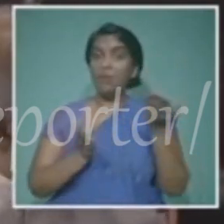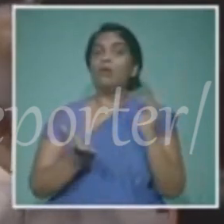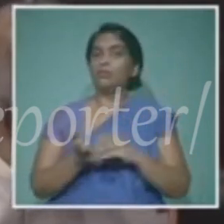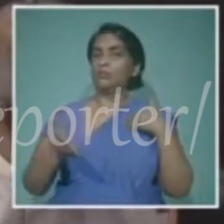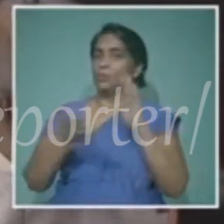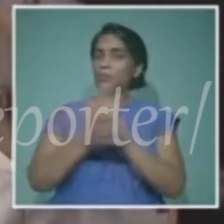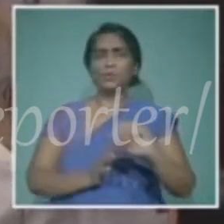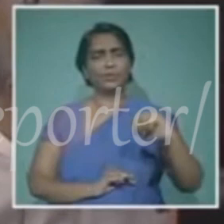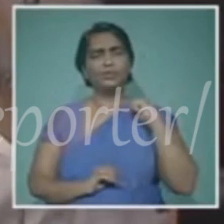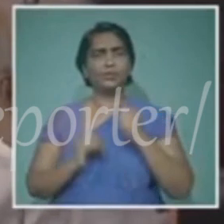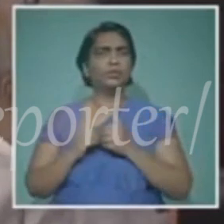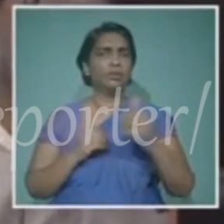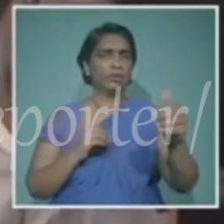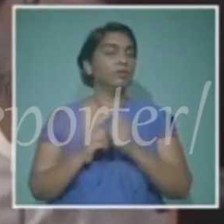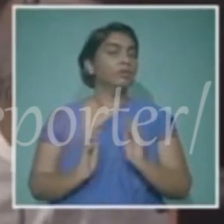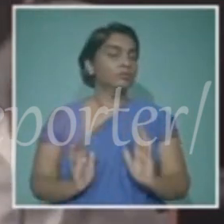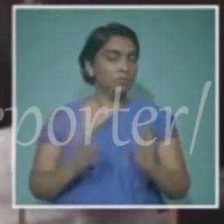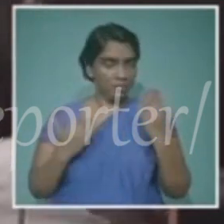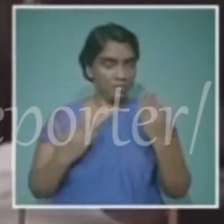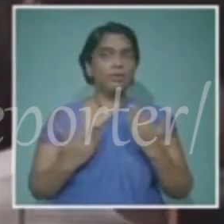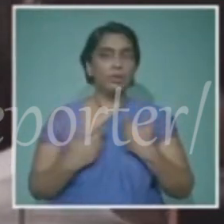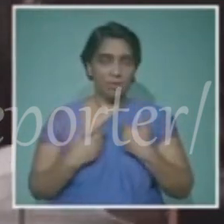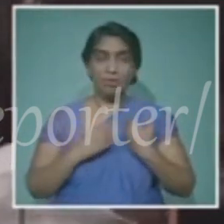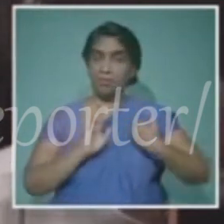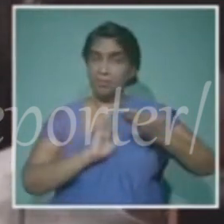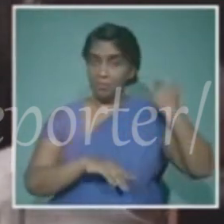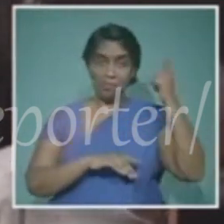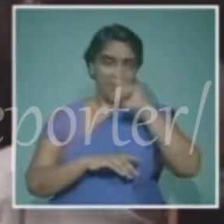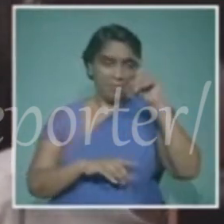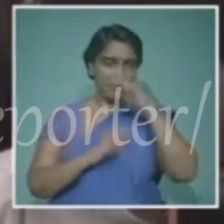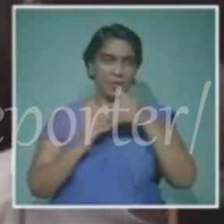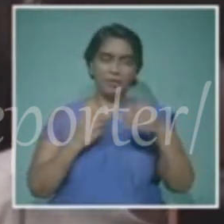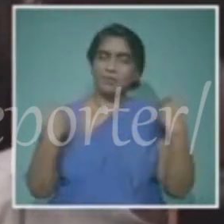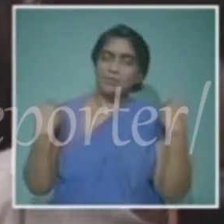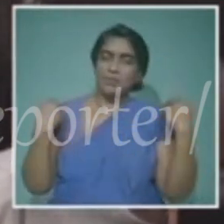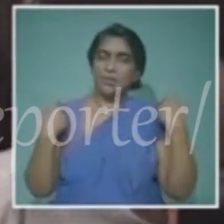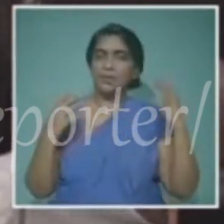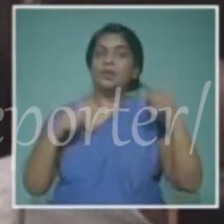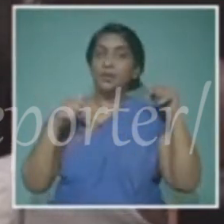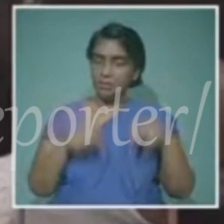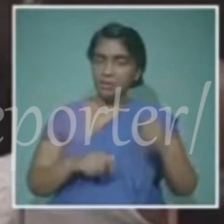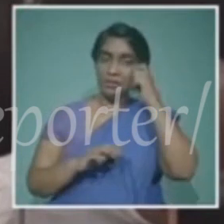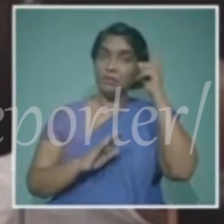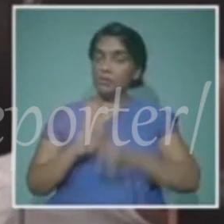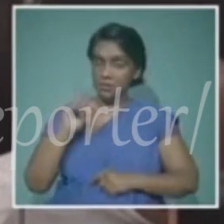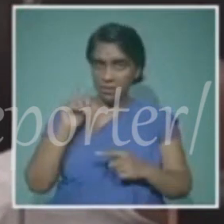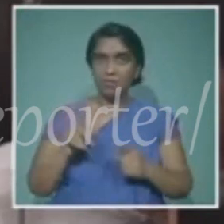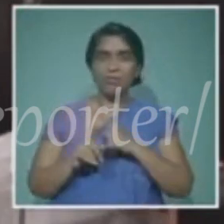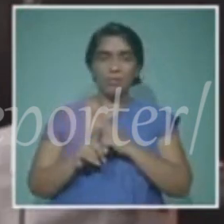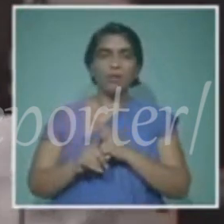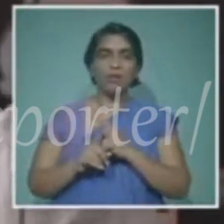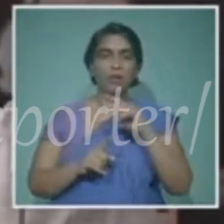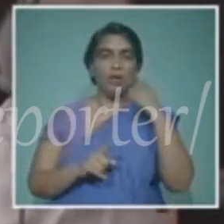ශක්තිමත් සම්බන්ධතා ගොඩනංවාලීමට අපි පසුගිය මාසය කීපය පුරා වෙහෙසුණා. දැන් අපට ජපානයේ